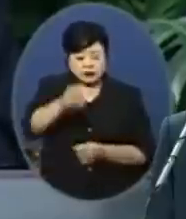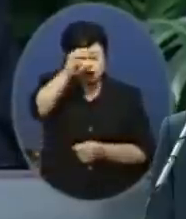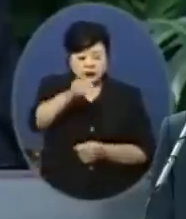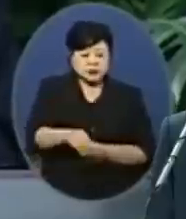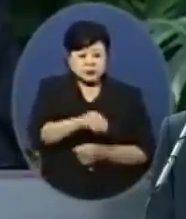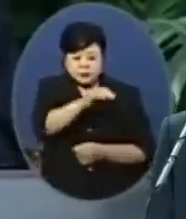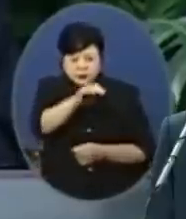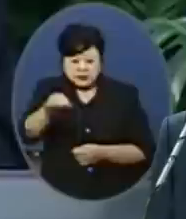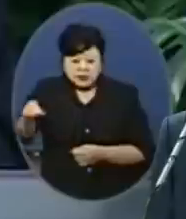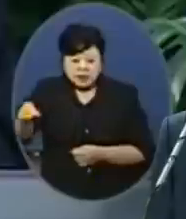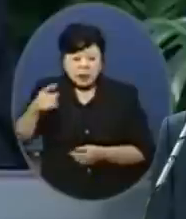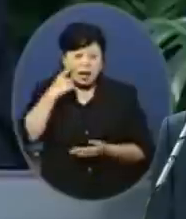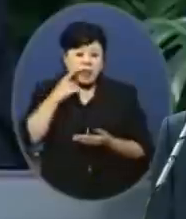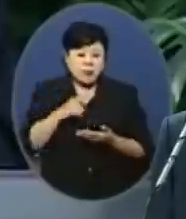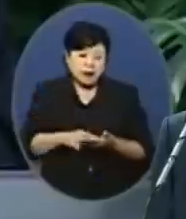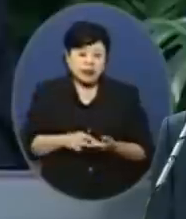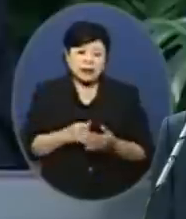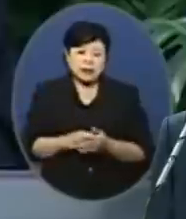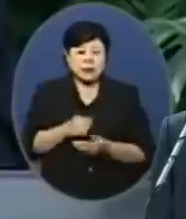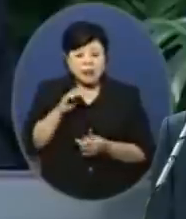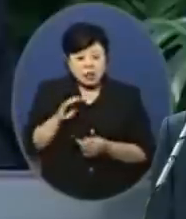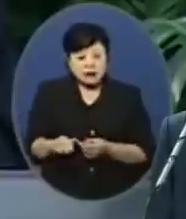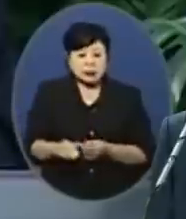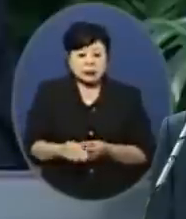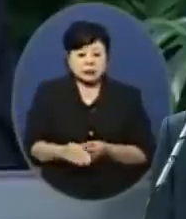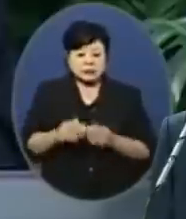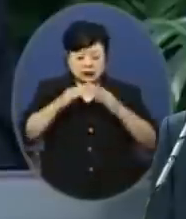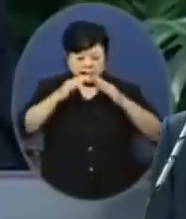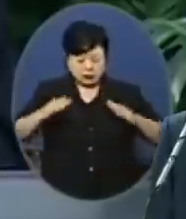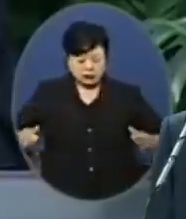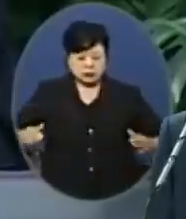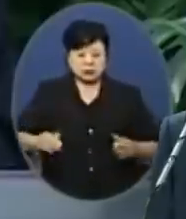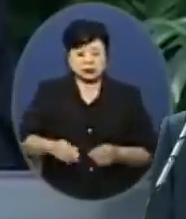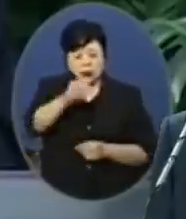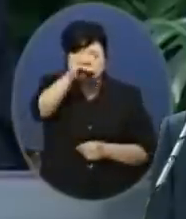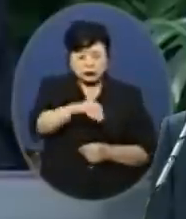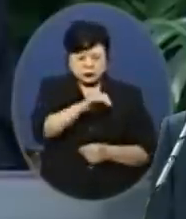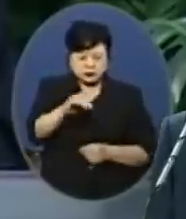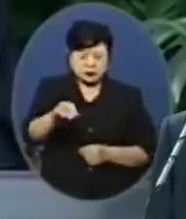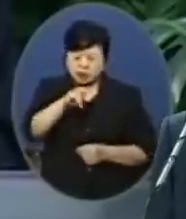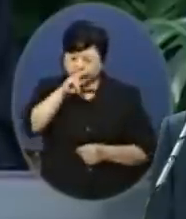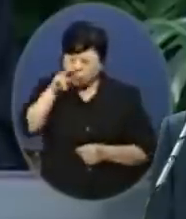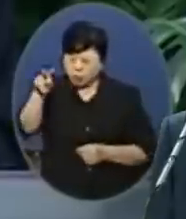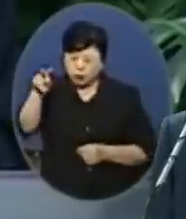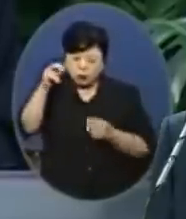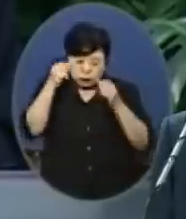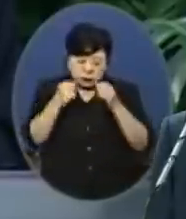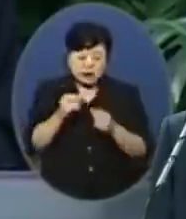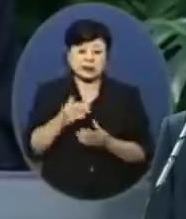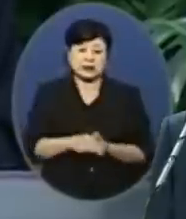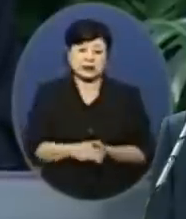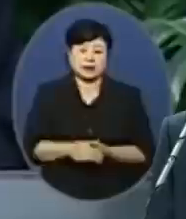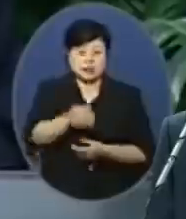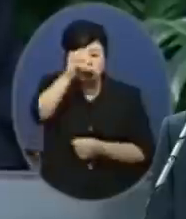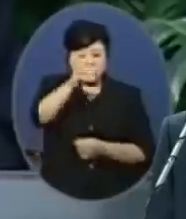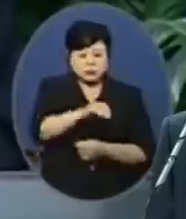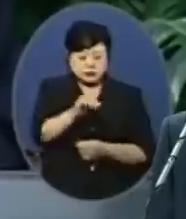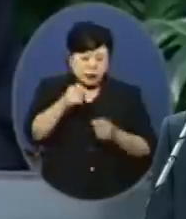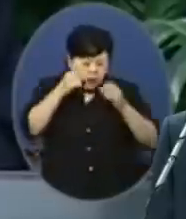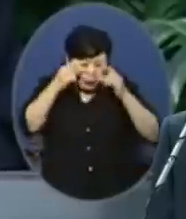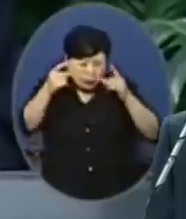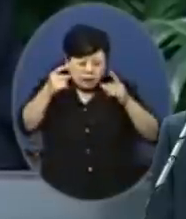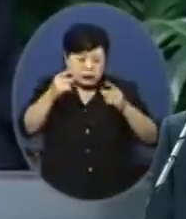십자가를 발견했으므로 그 밑에 캠프를 치고 아예 십자가를 쳐다보고 살아야 되는 것입니다. 십자가를